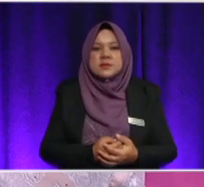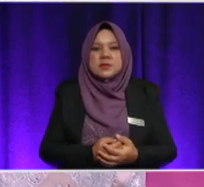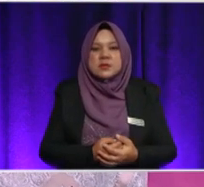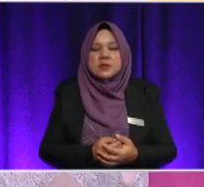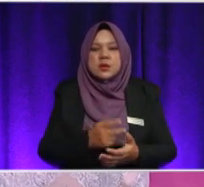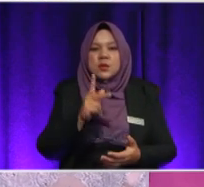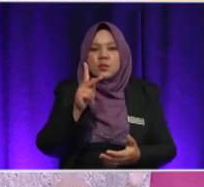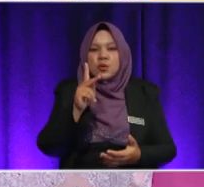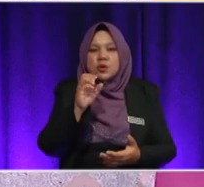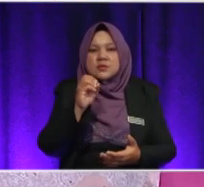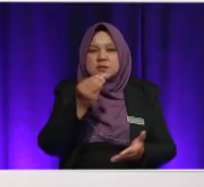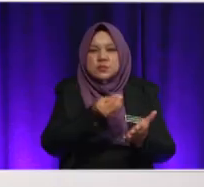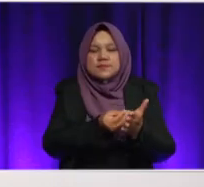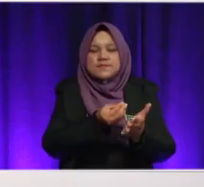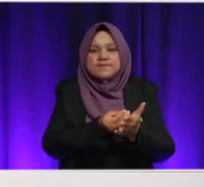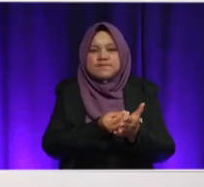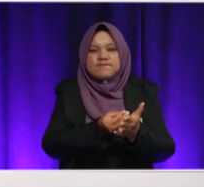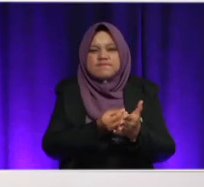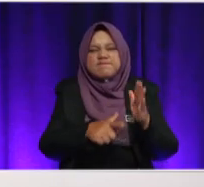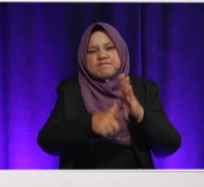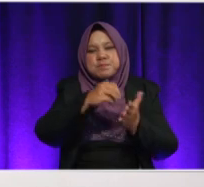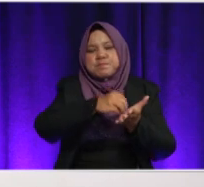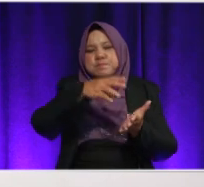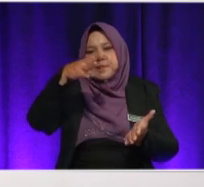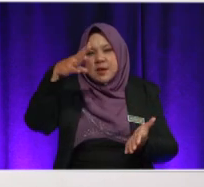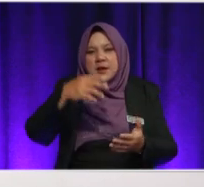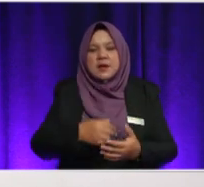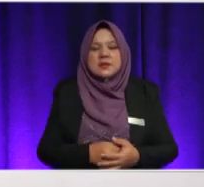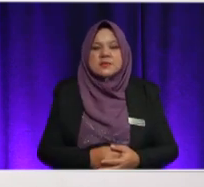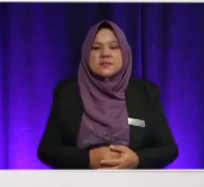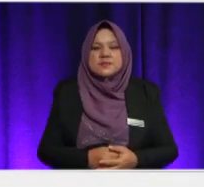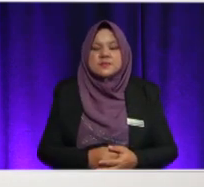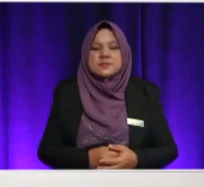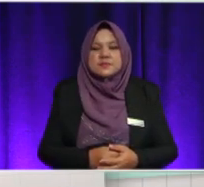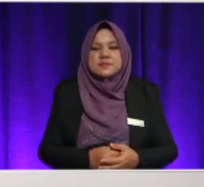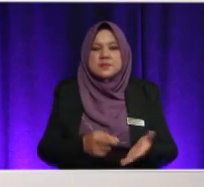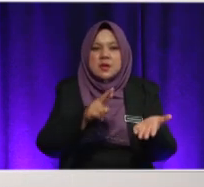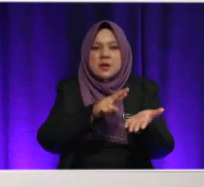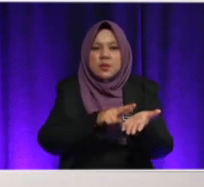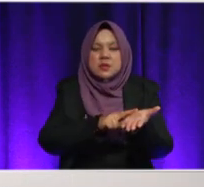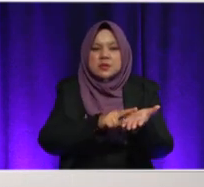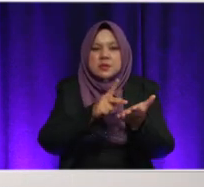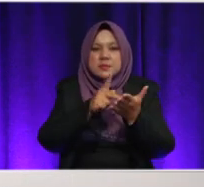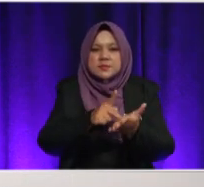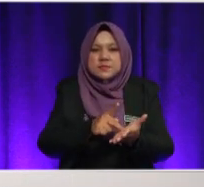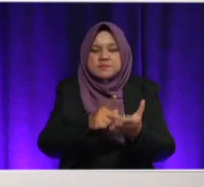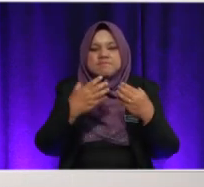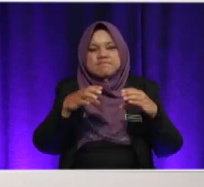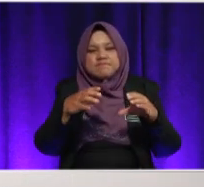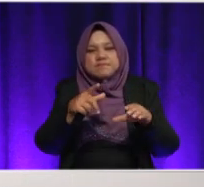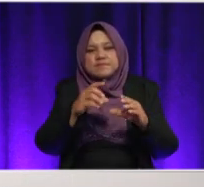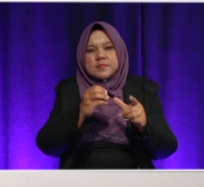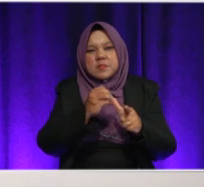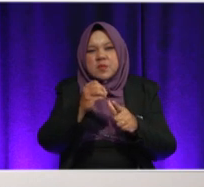perubahannya rendah kemarahan Mira lebih mahal oke yang kedua perawatan lebih berkesan dan lebih cepat ke perlahan